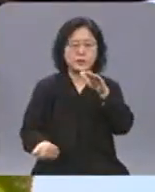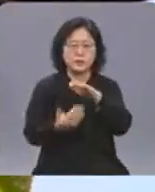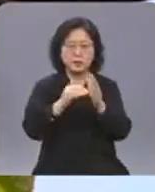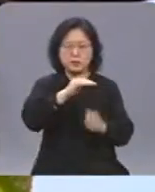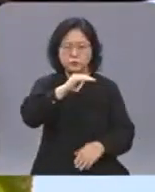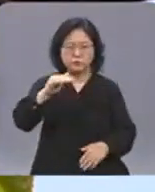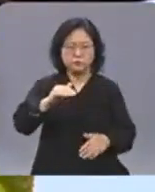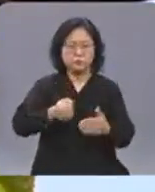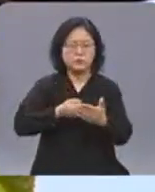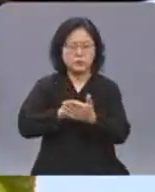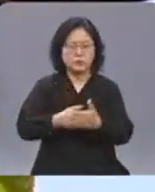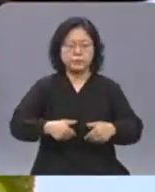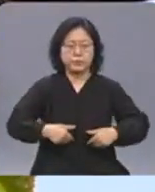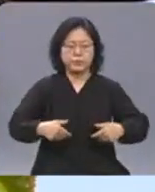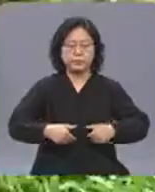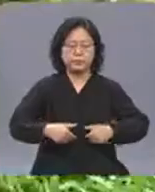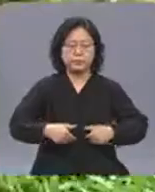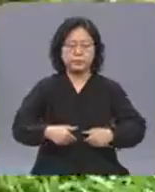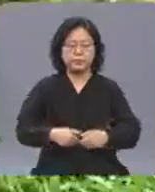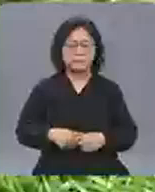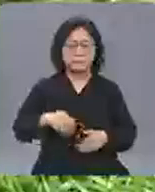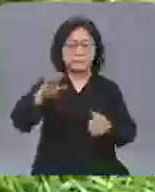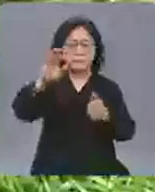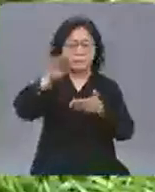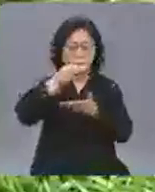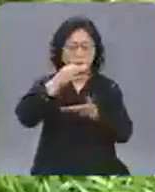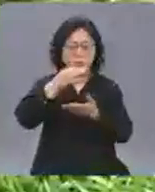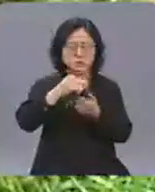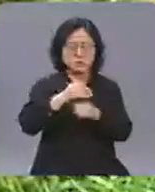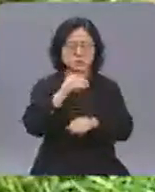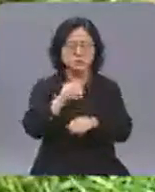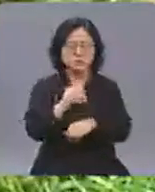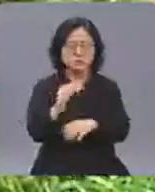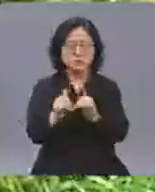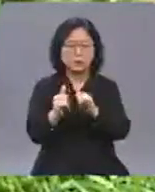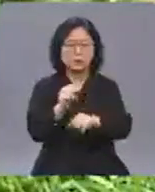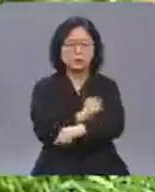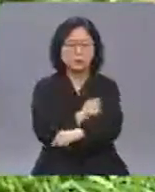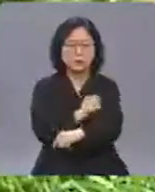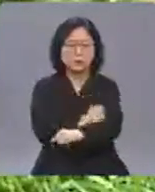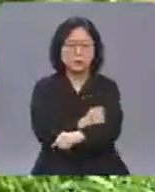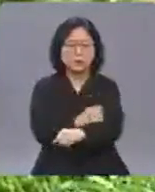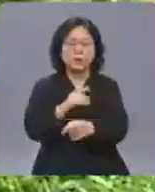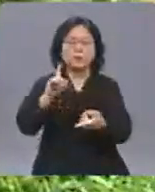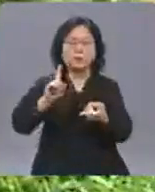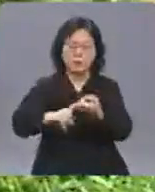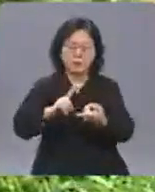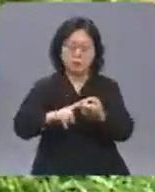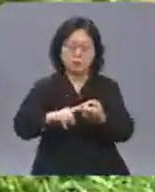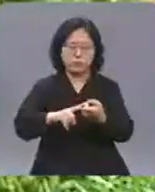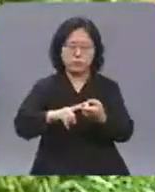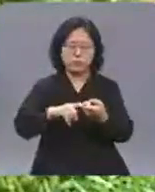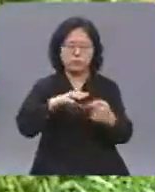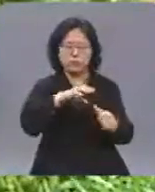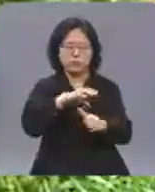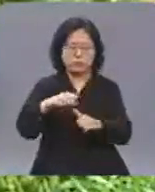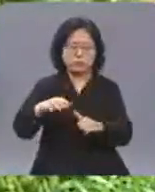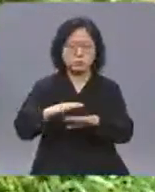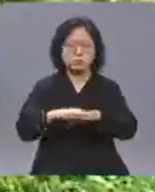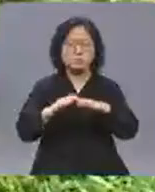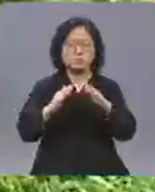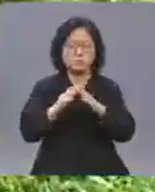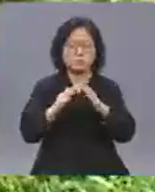정하는게 필요하다는 입장입니다 인건비가 더 짧았던 현상만 유지가 돼도 우리 농가들로서는